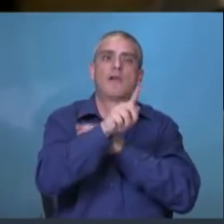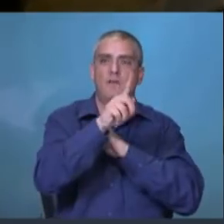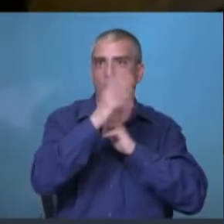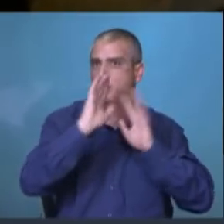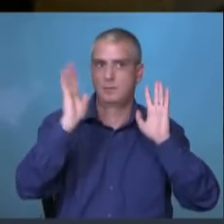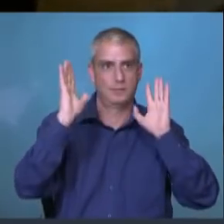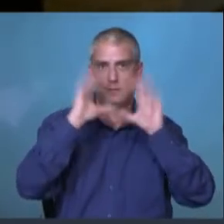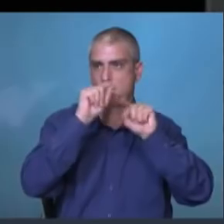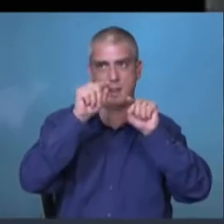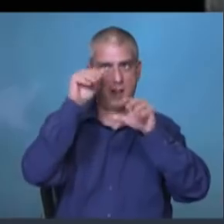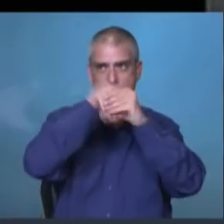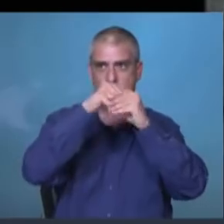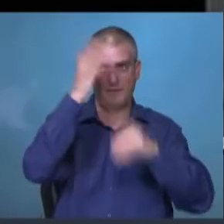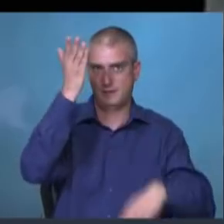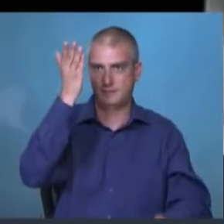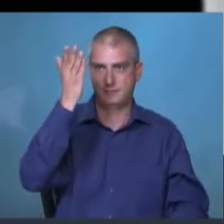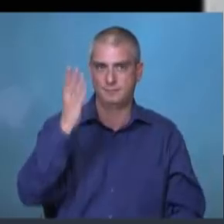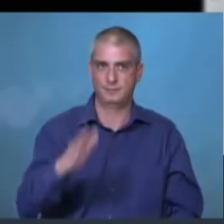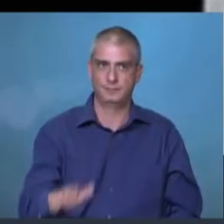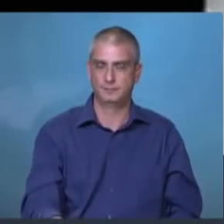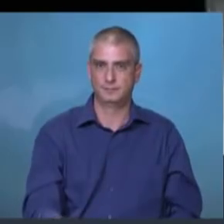שלהם בלילה שם בפנים.